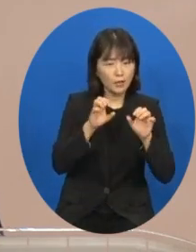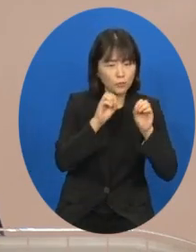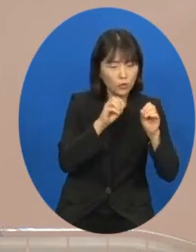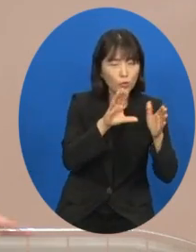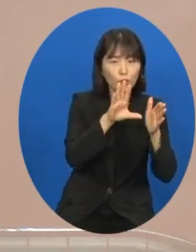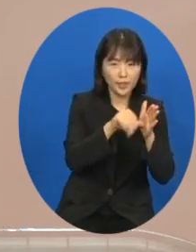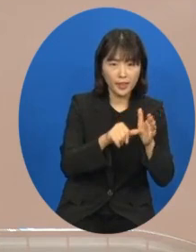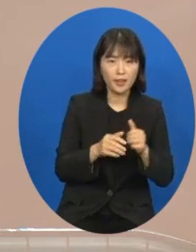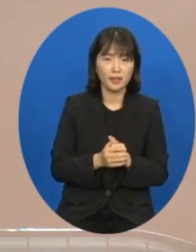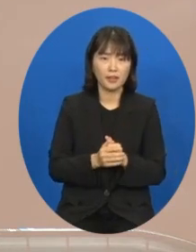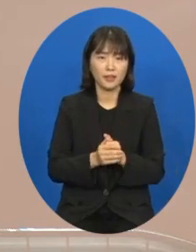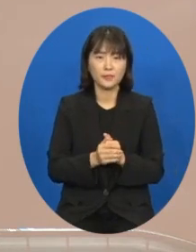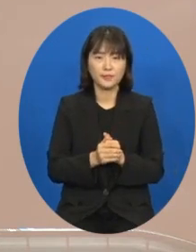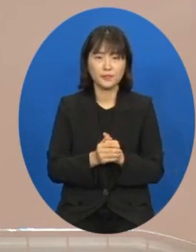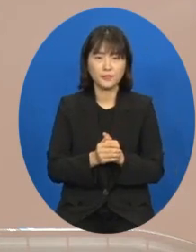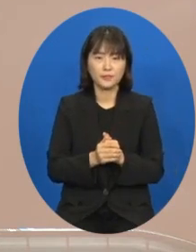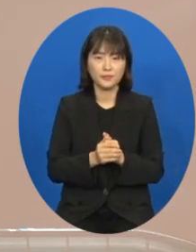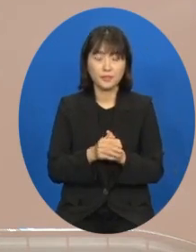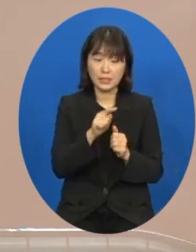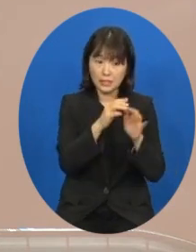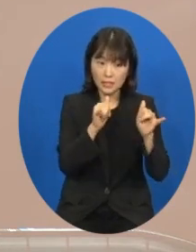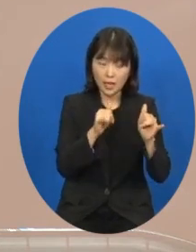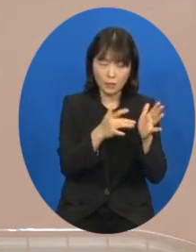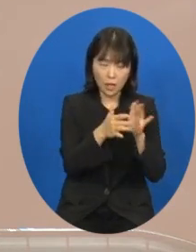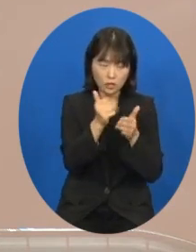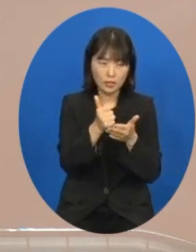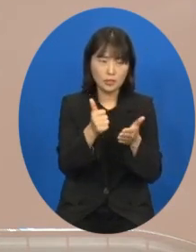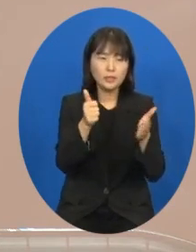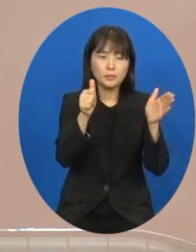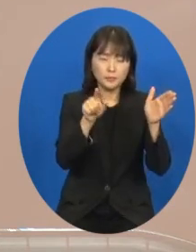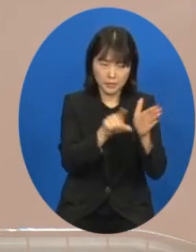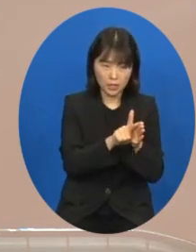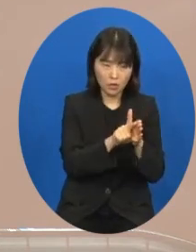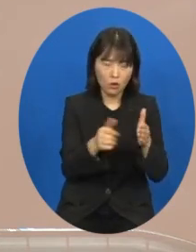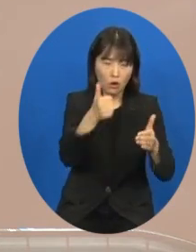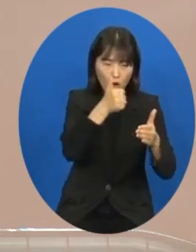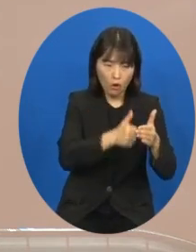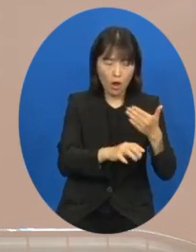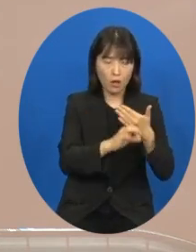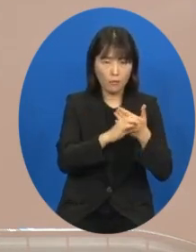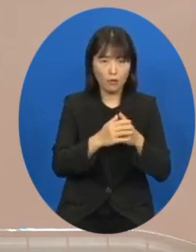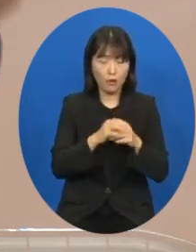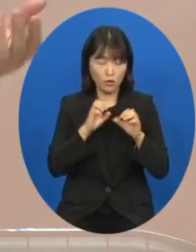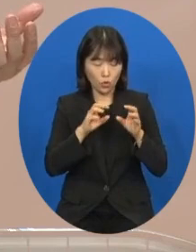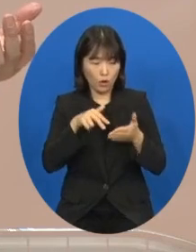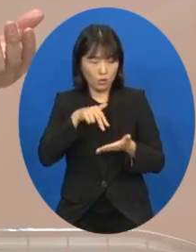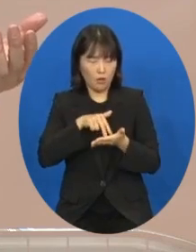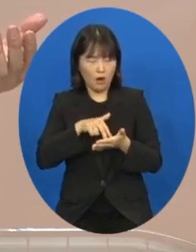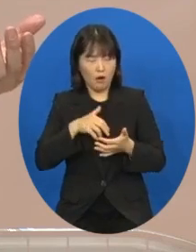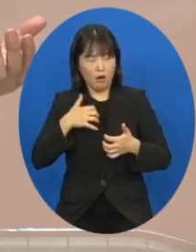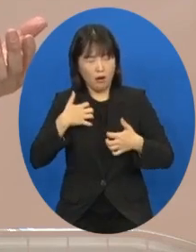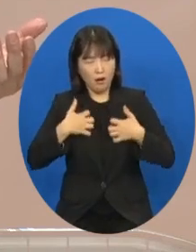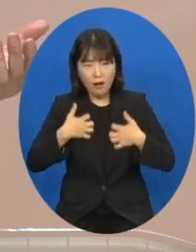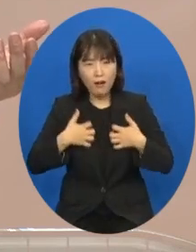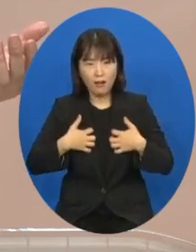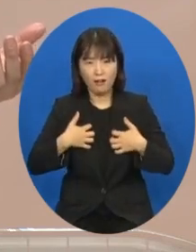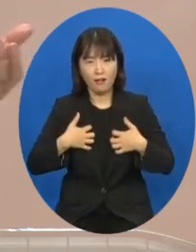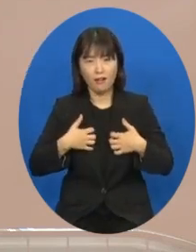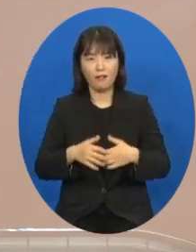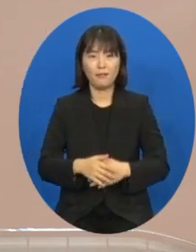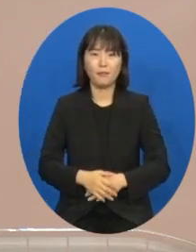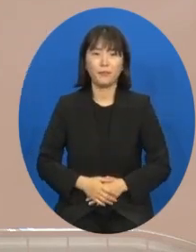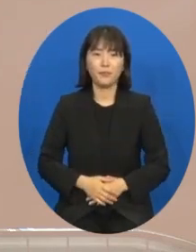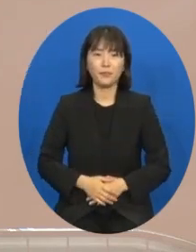때그 사람이 예수를 믿겠다고 영접하면 전도한 우리는 얼마나 기쁩니까?